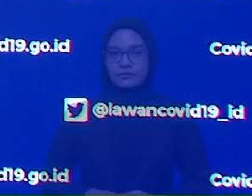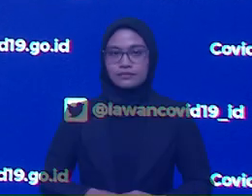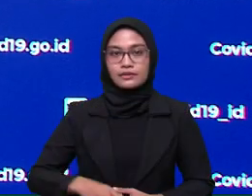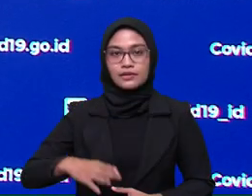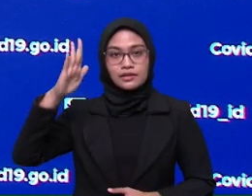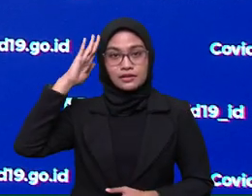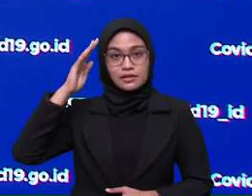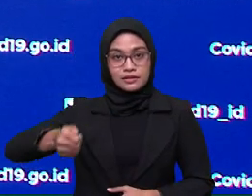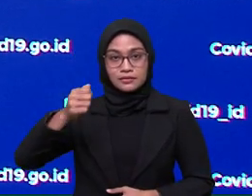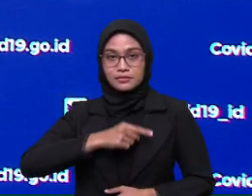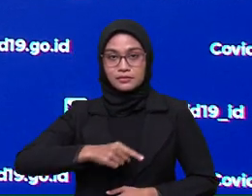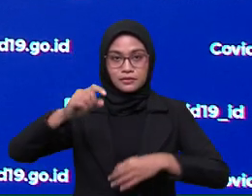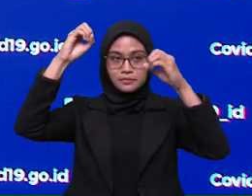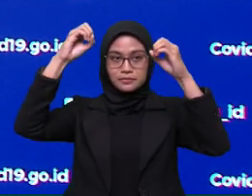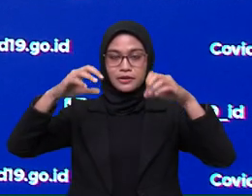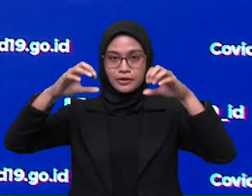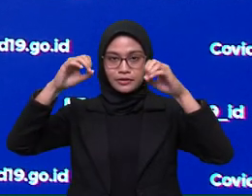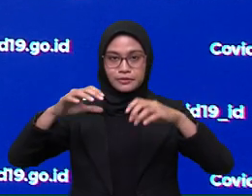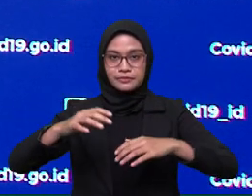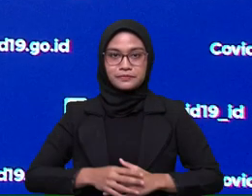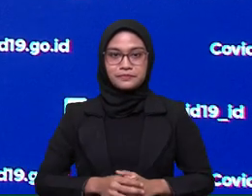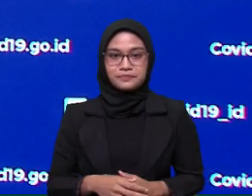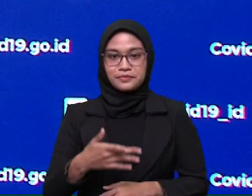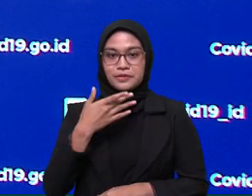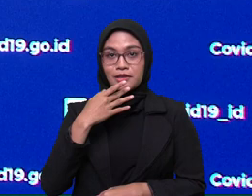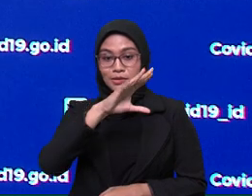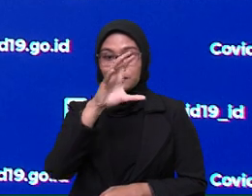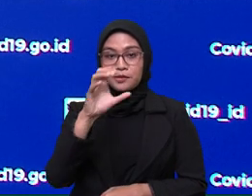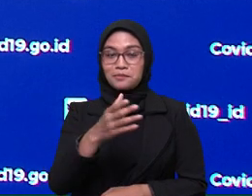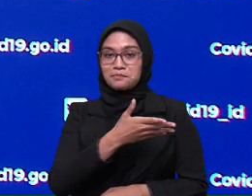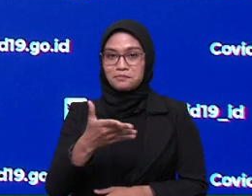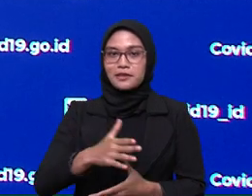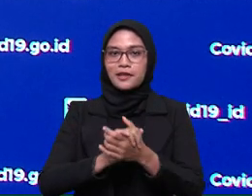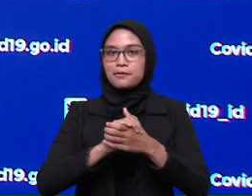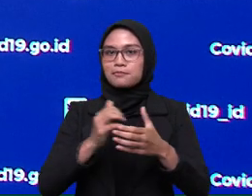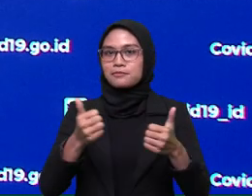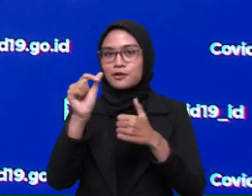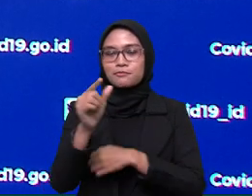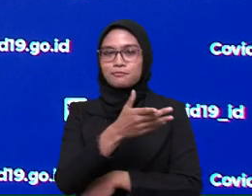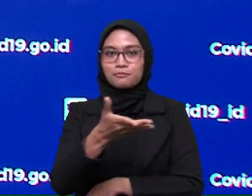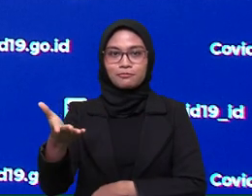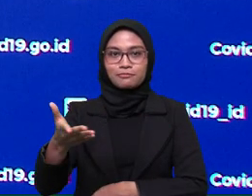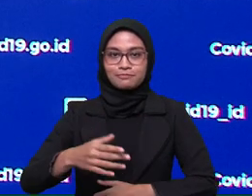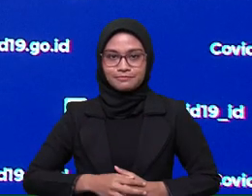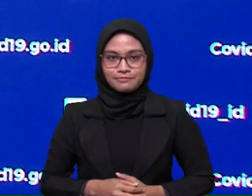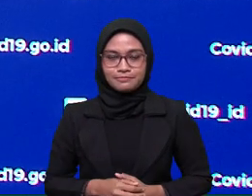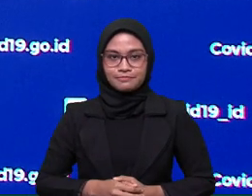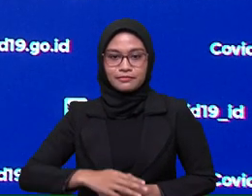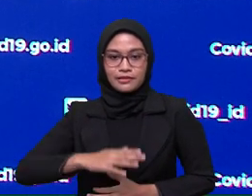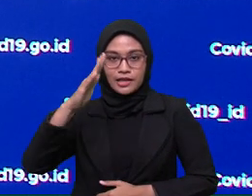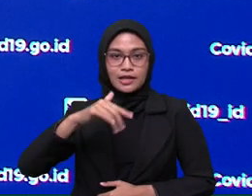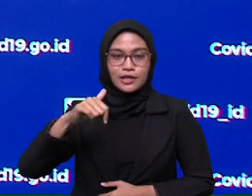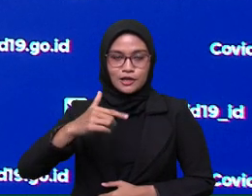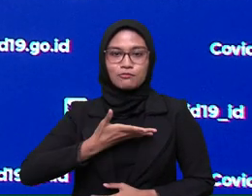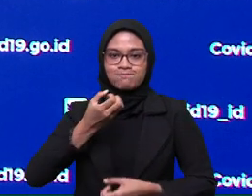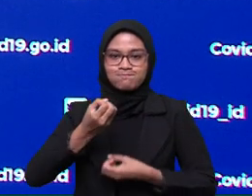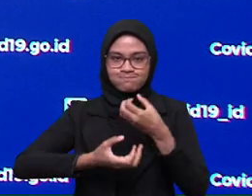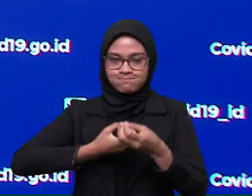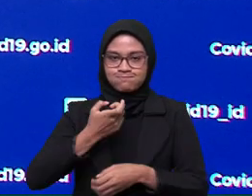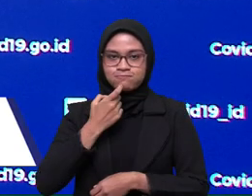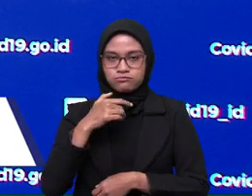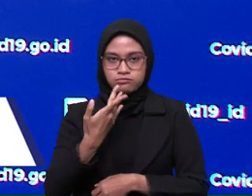Hai assalamualaikum warahmatullahi wabarakatuh selamat sore salam sejahtera untuk kita semuanya Hari ini saya akan menyampaikan